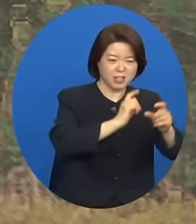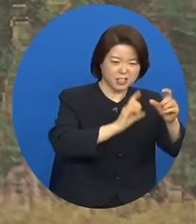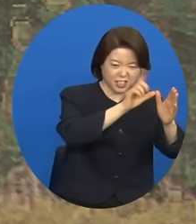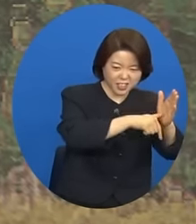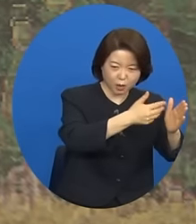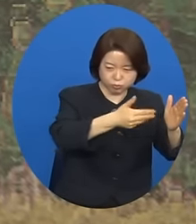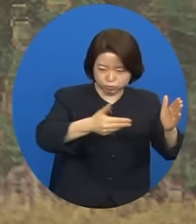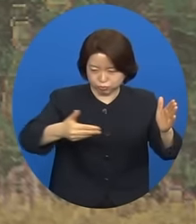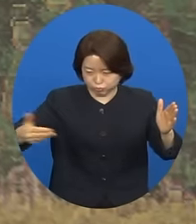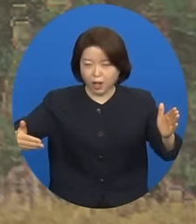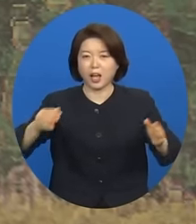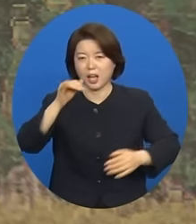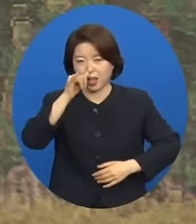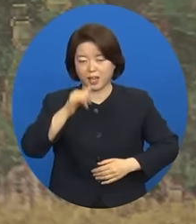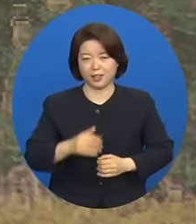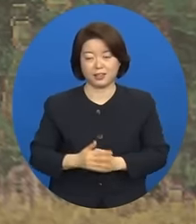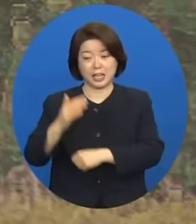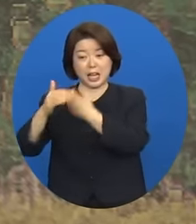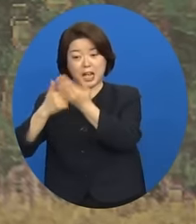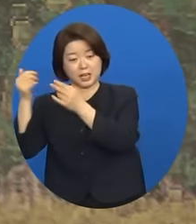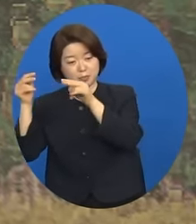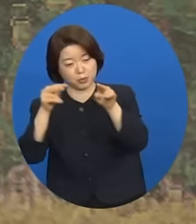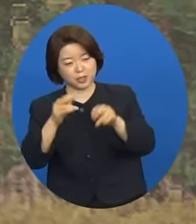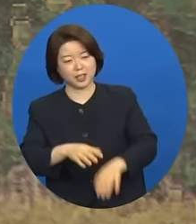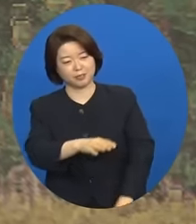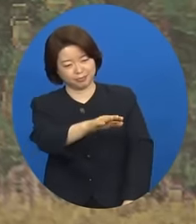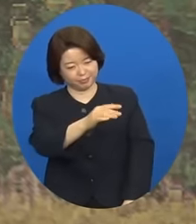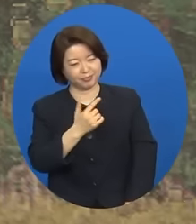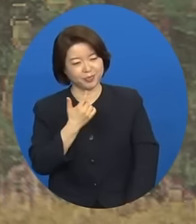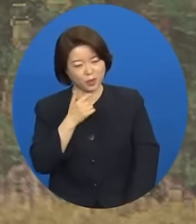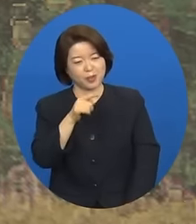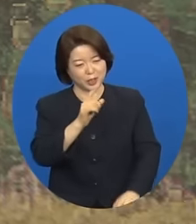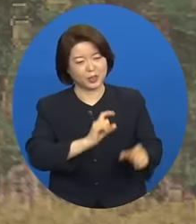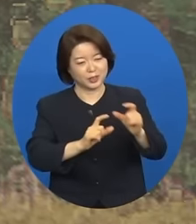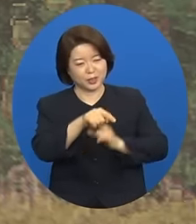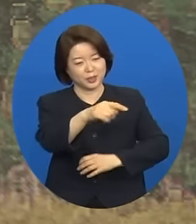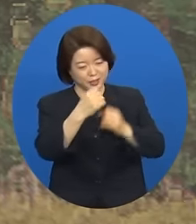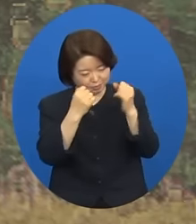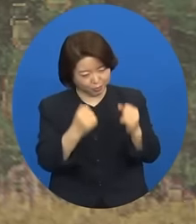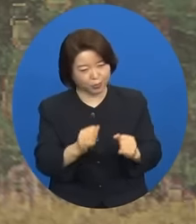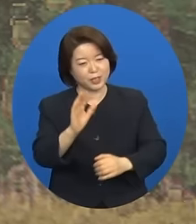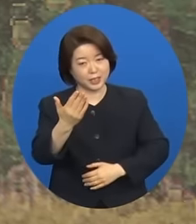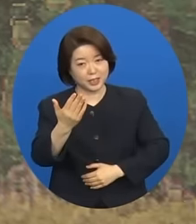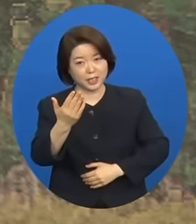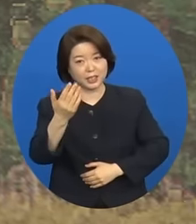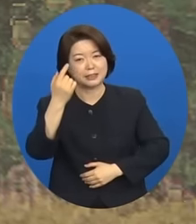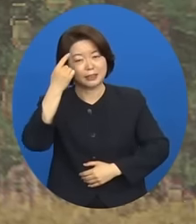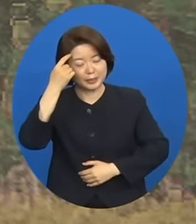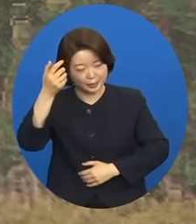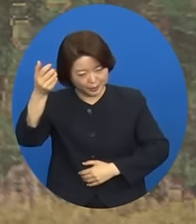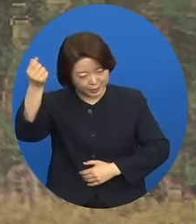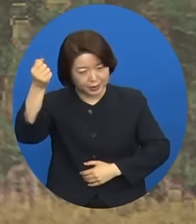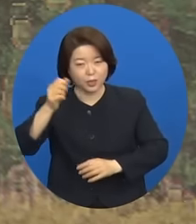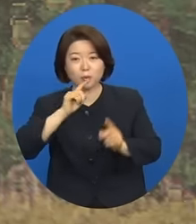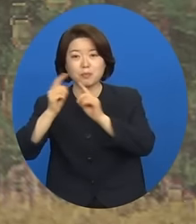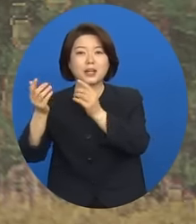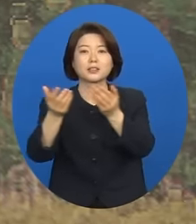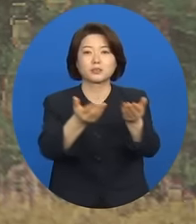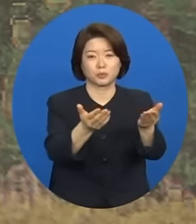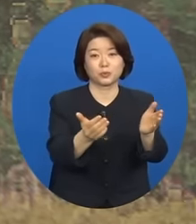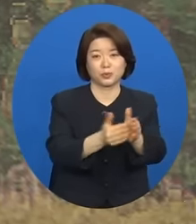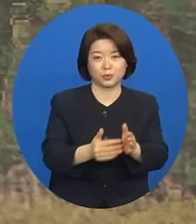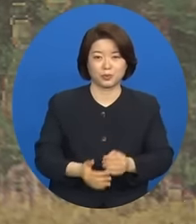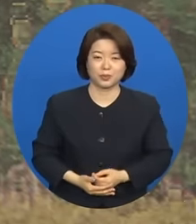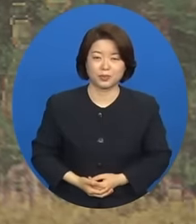하나님 보시기에 야곱아, 너 좀 더 있어야겠다, 바딴 아람에 좀 더 머물러야겠다라고 말씀을 하시는 것